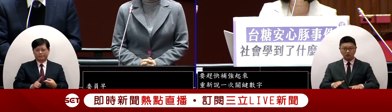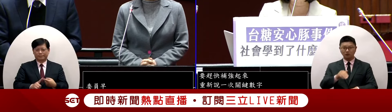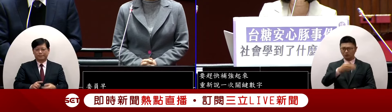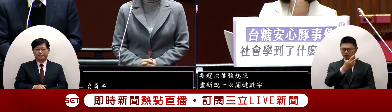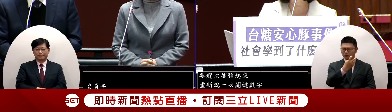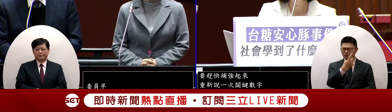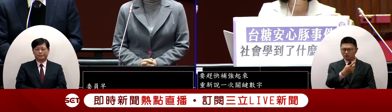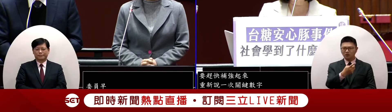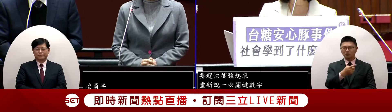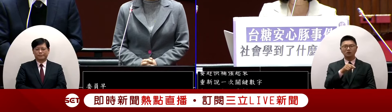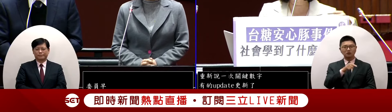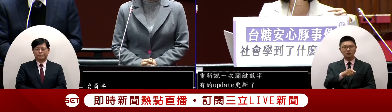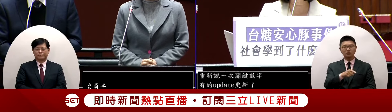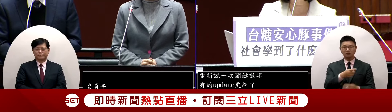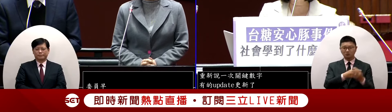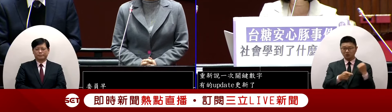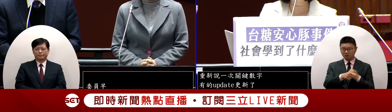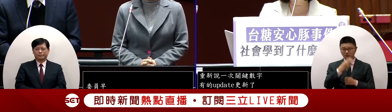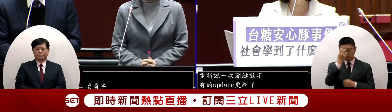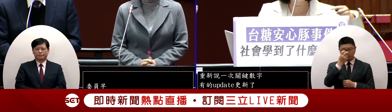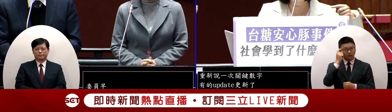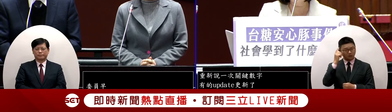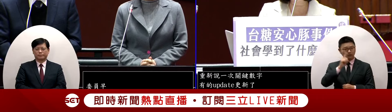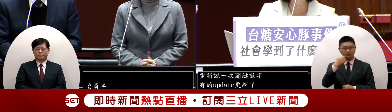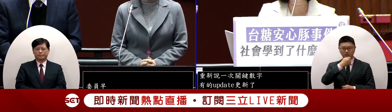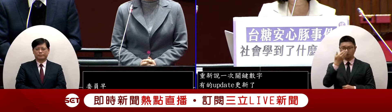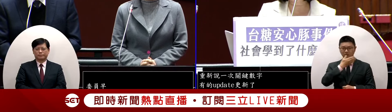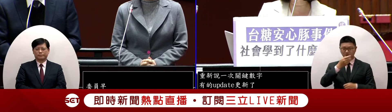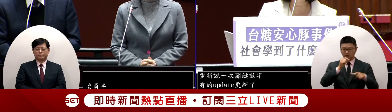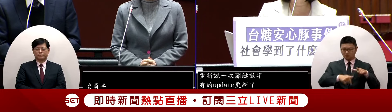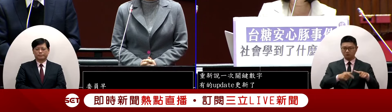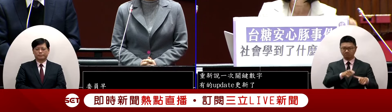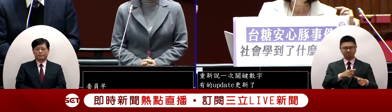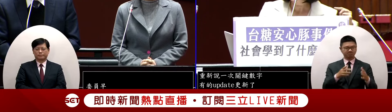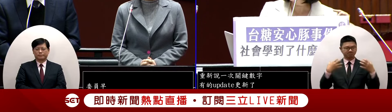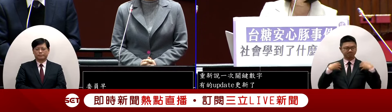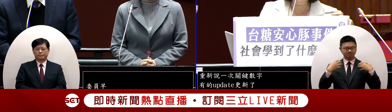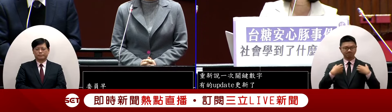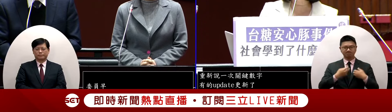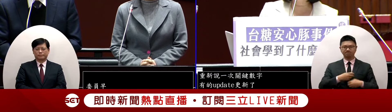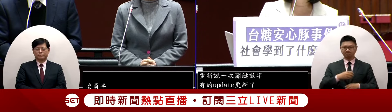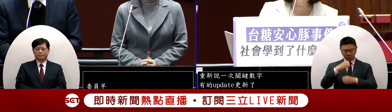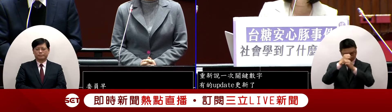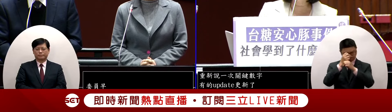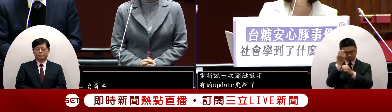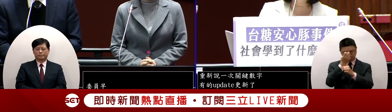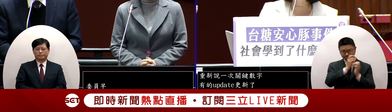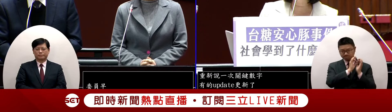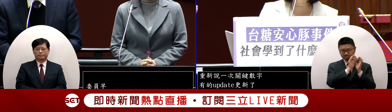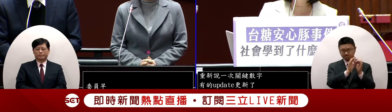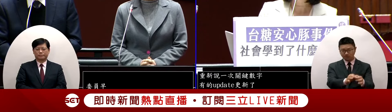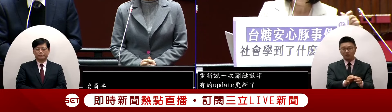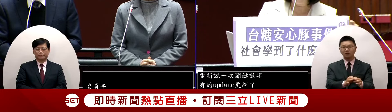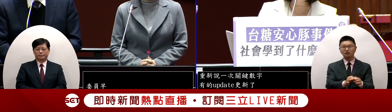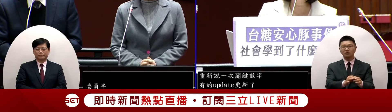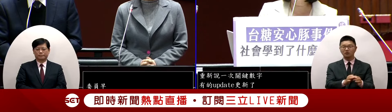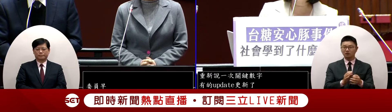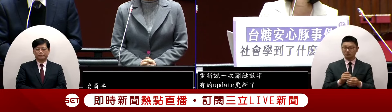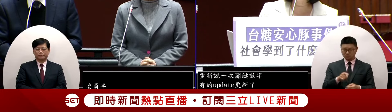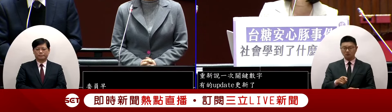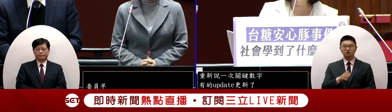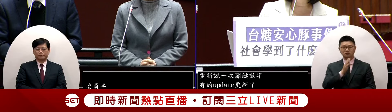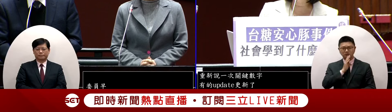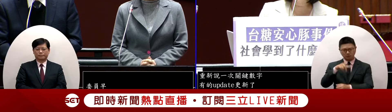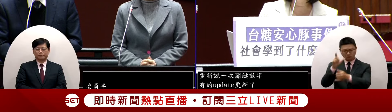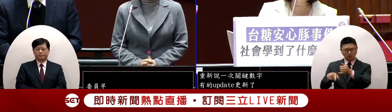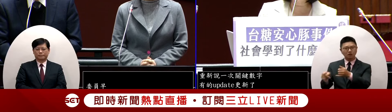表我们台糖秉持它的专业负责，它不断的继续检验。虽然我们可以断定它是单一事件，还是不放